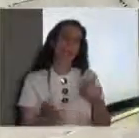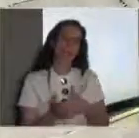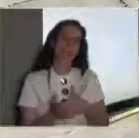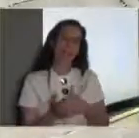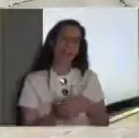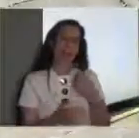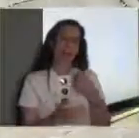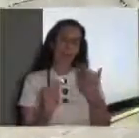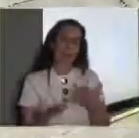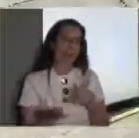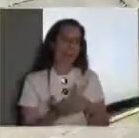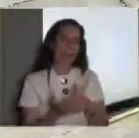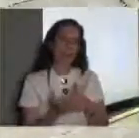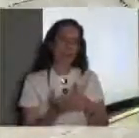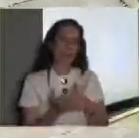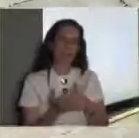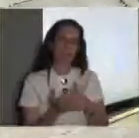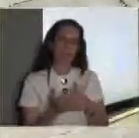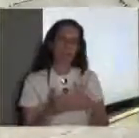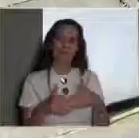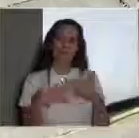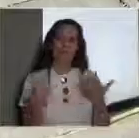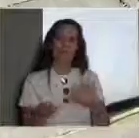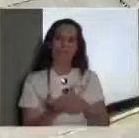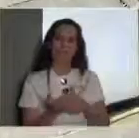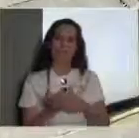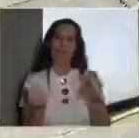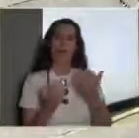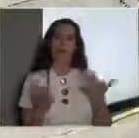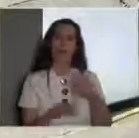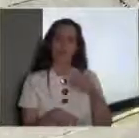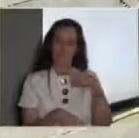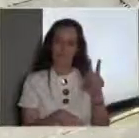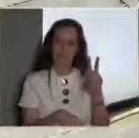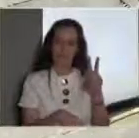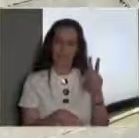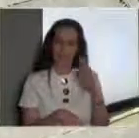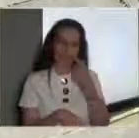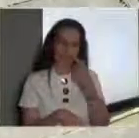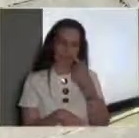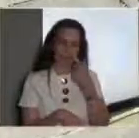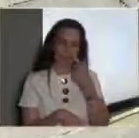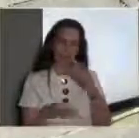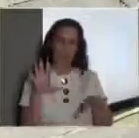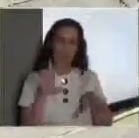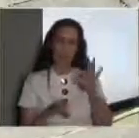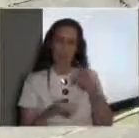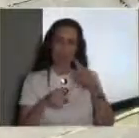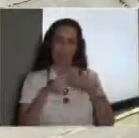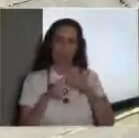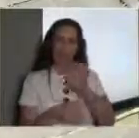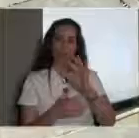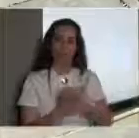לסבר את האוזן ולתת את ה, את ה, את ה, את ה, מה שהוא הבטיח ל, ל, ל, לבוחרים הגויים